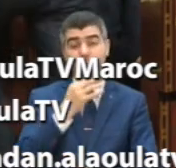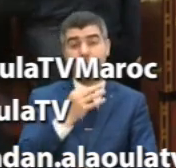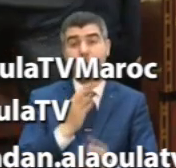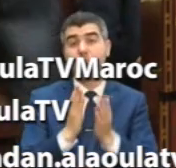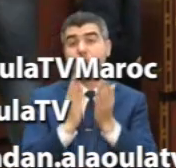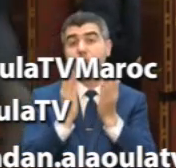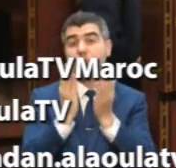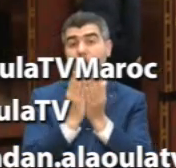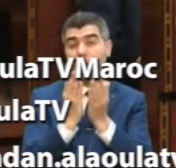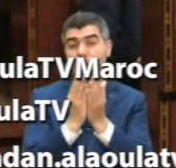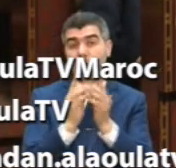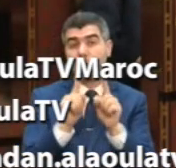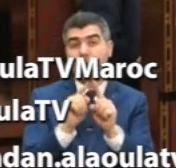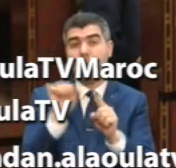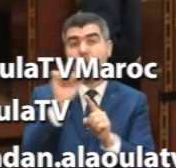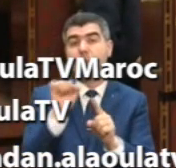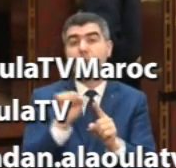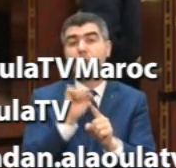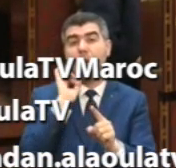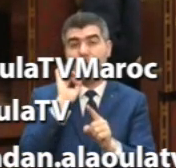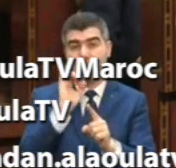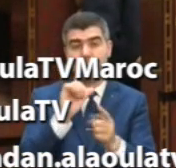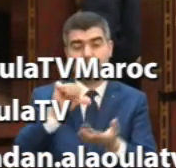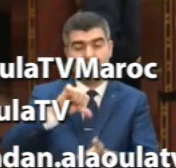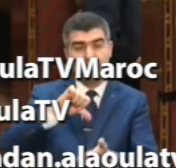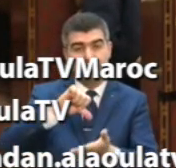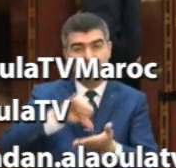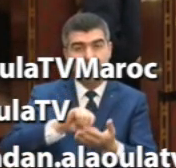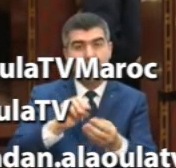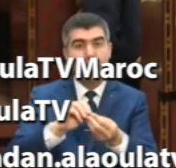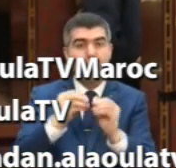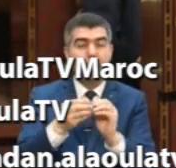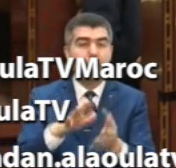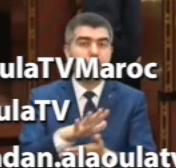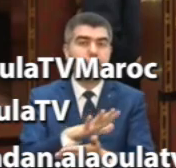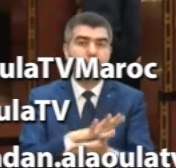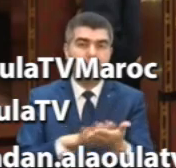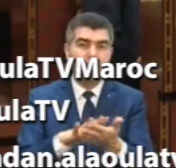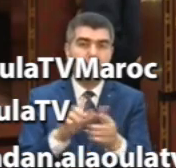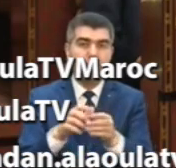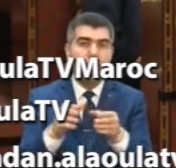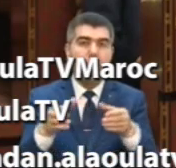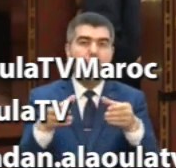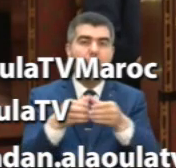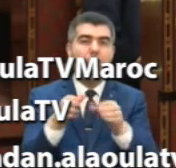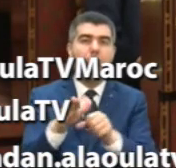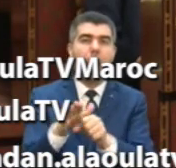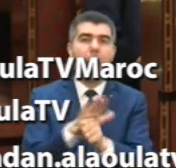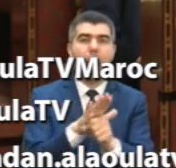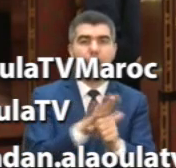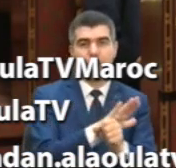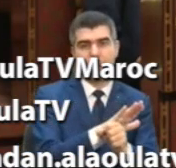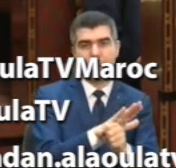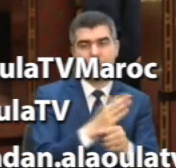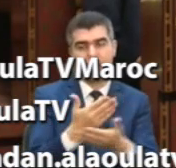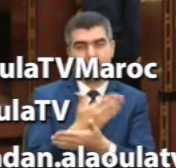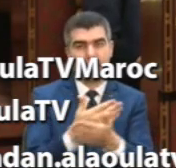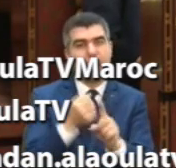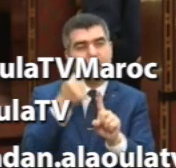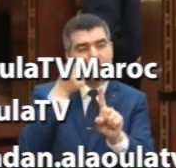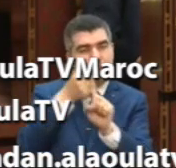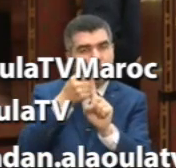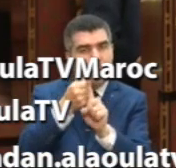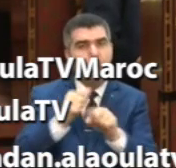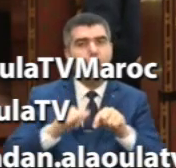الابتدائية بإقليم سيدي قاسم من عدة مشاكل. مشكل الاكتظاظ، فرغم المجهودات التي قامت بها وزارة التربية